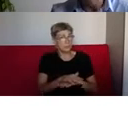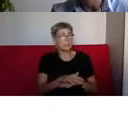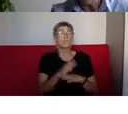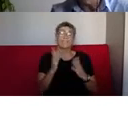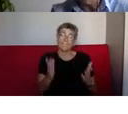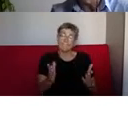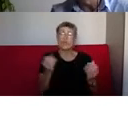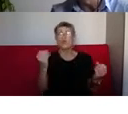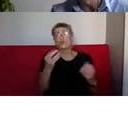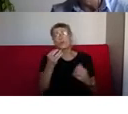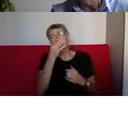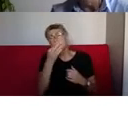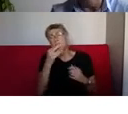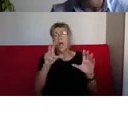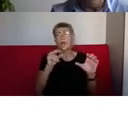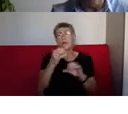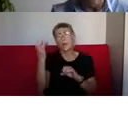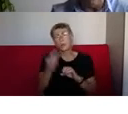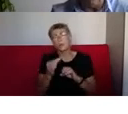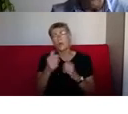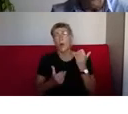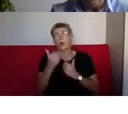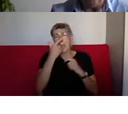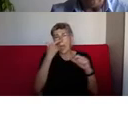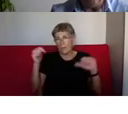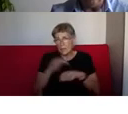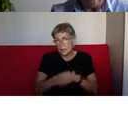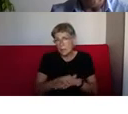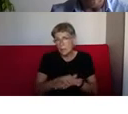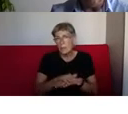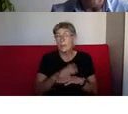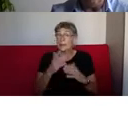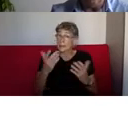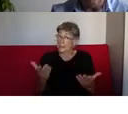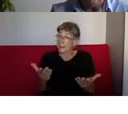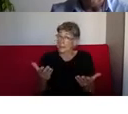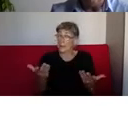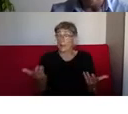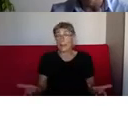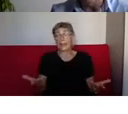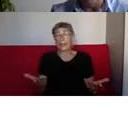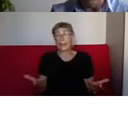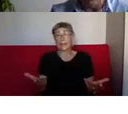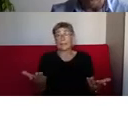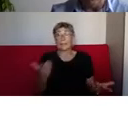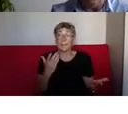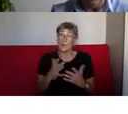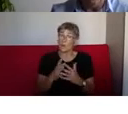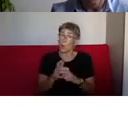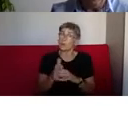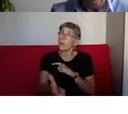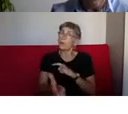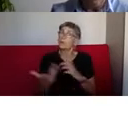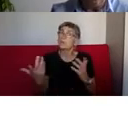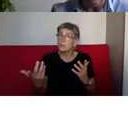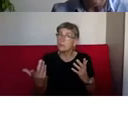On dit souvent que 80% des handicaps sont invisibles et donc du coup, pour autant qu'ils ne sont pas sans conséquences,